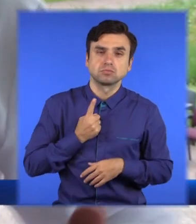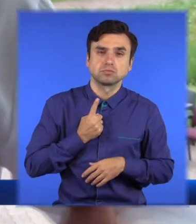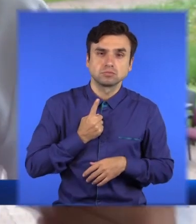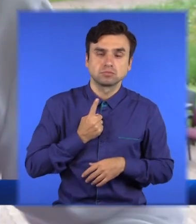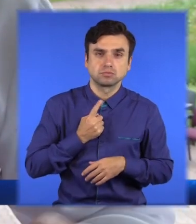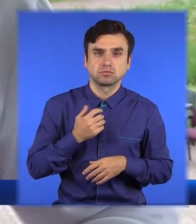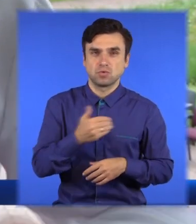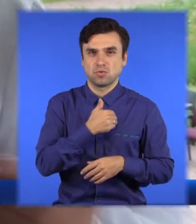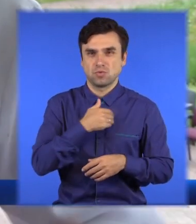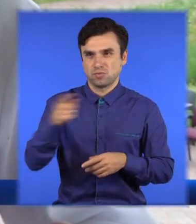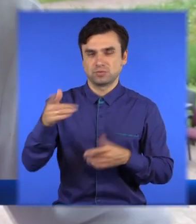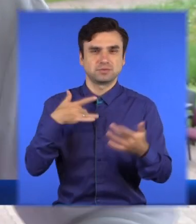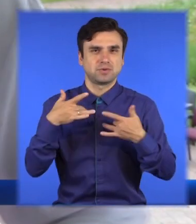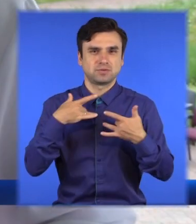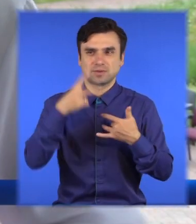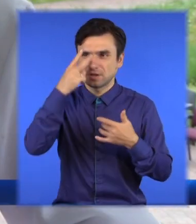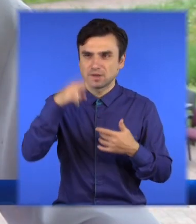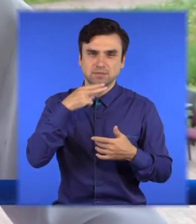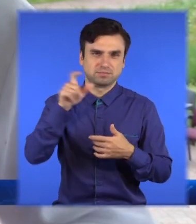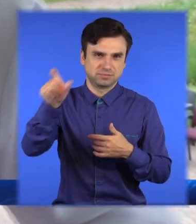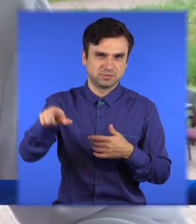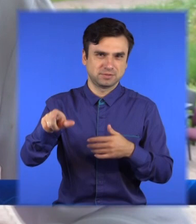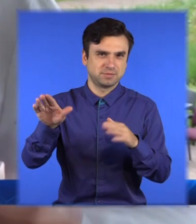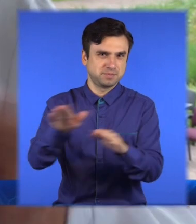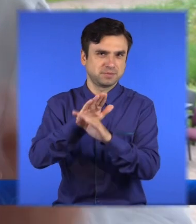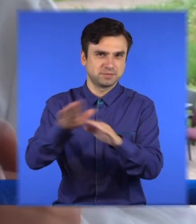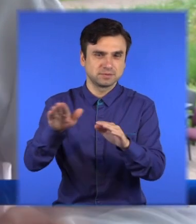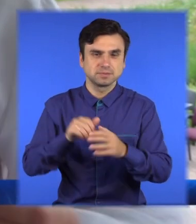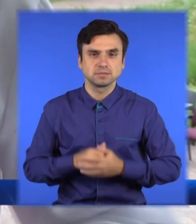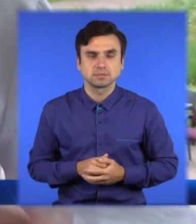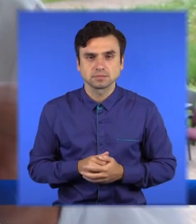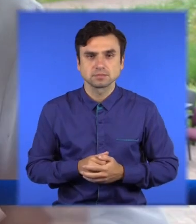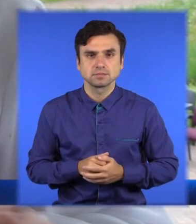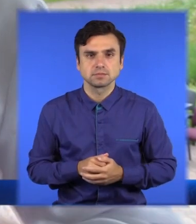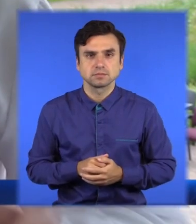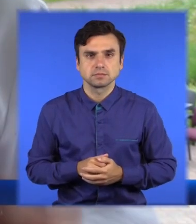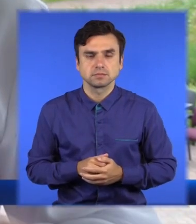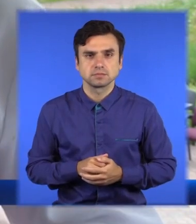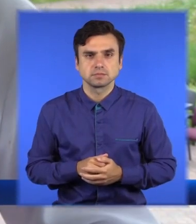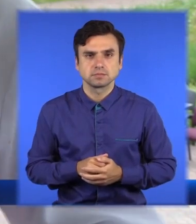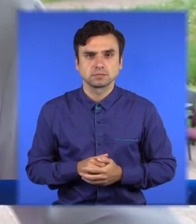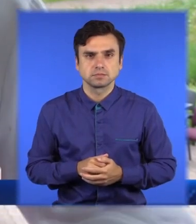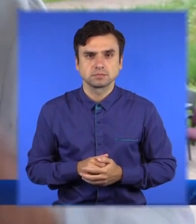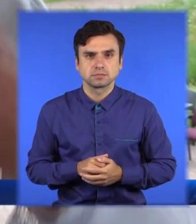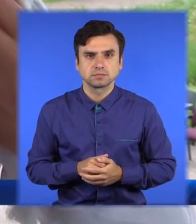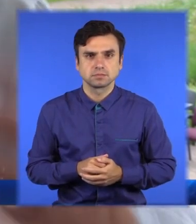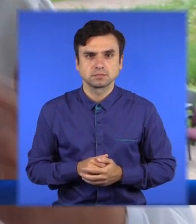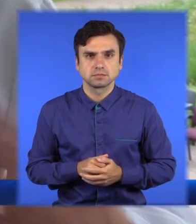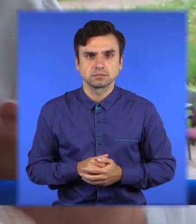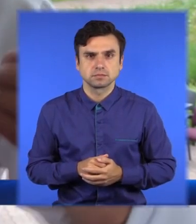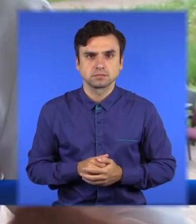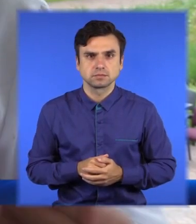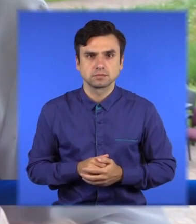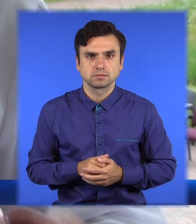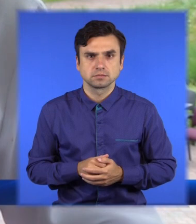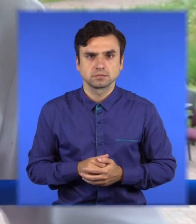Тому я навіть повітря відчуваю, як сьогодні будуть віддаватися повністю на